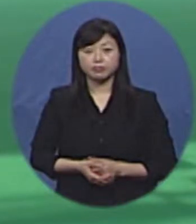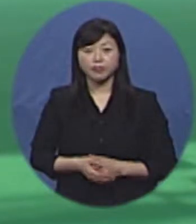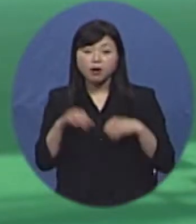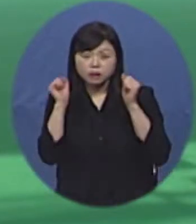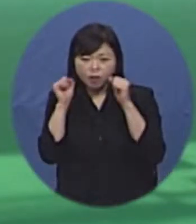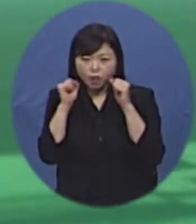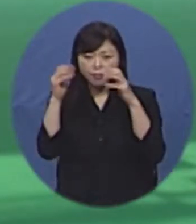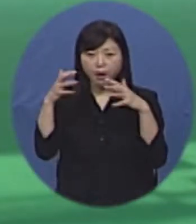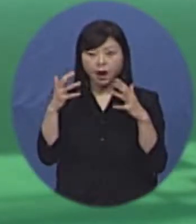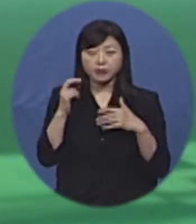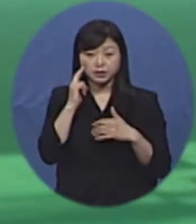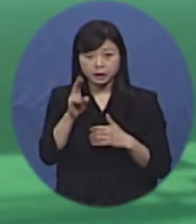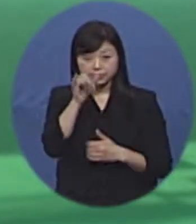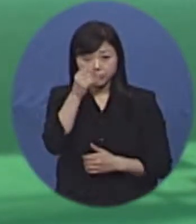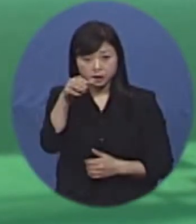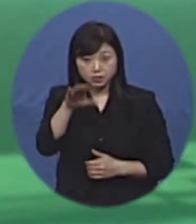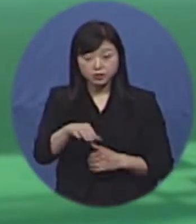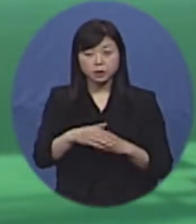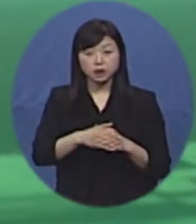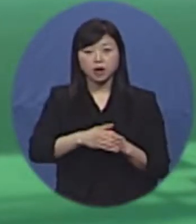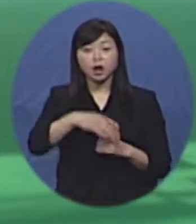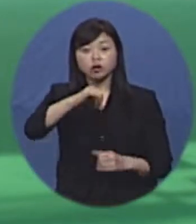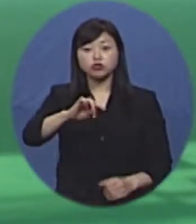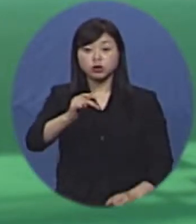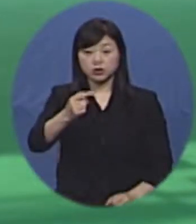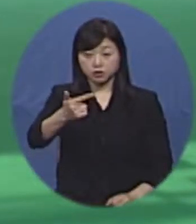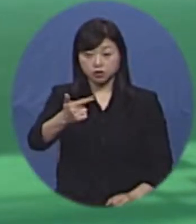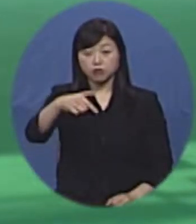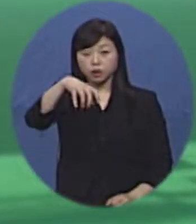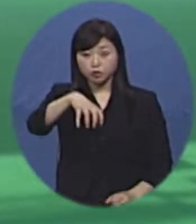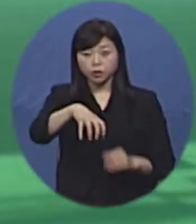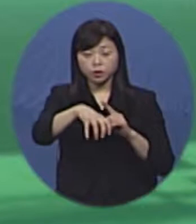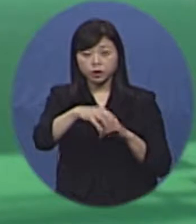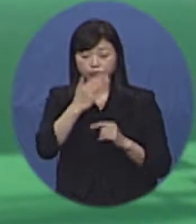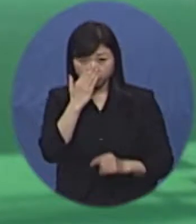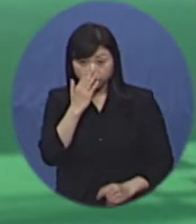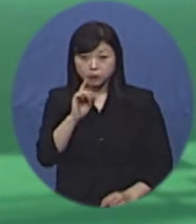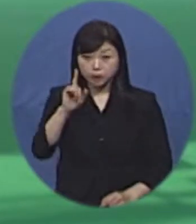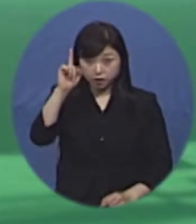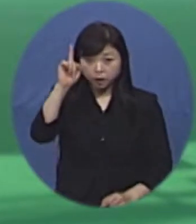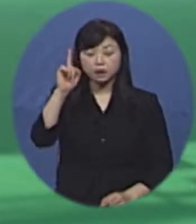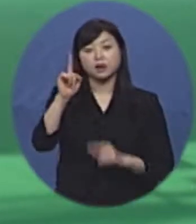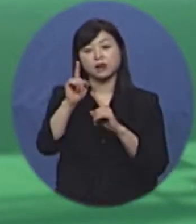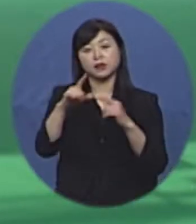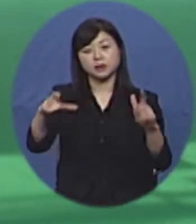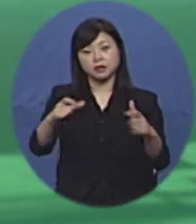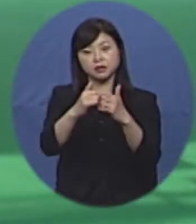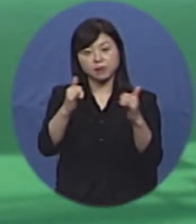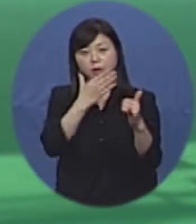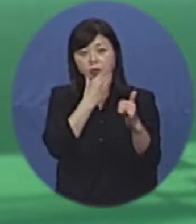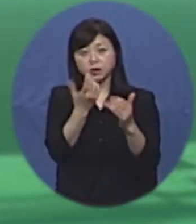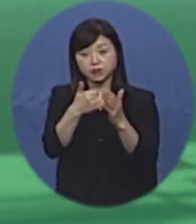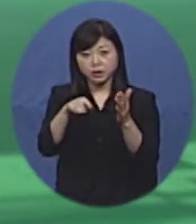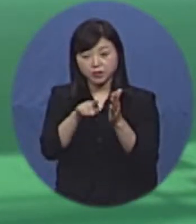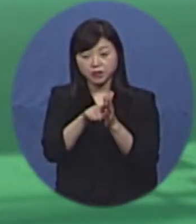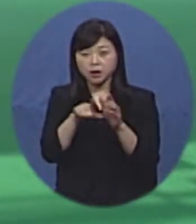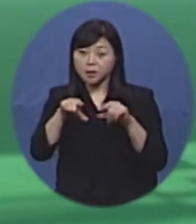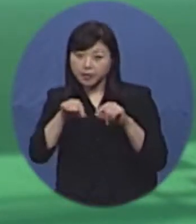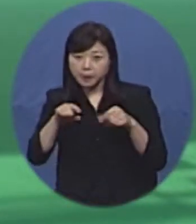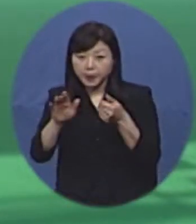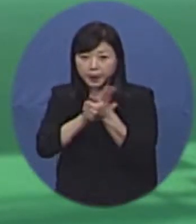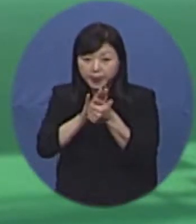매서운 겨울바람이 불고 있지만 이곳 순천시는 시민복지를 위해 따뜻한 밥 한 그릇에 훈훈한 정을 담고